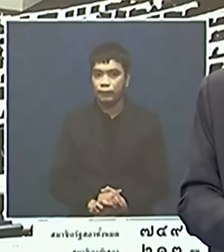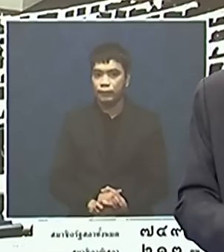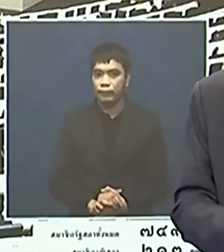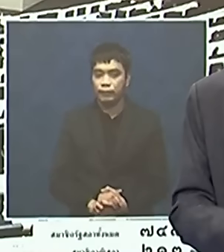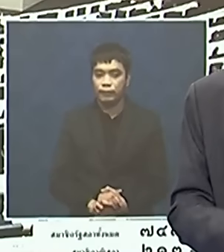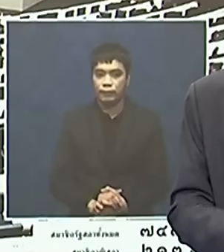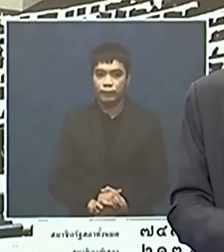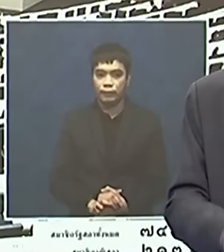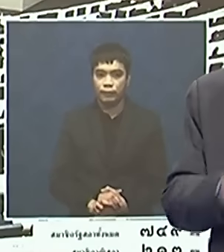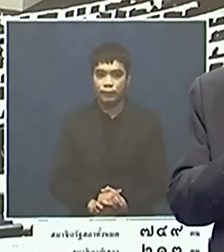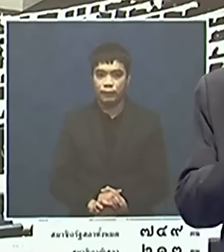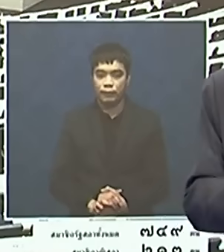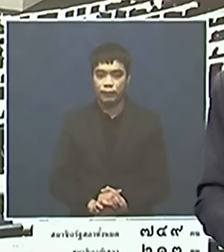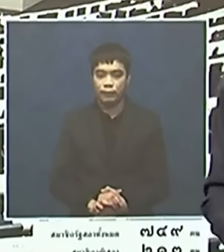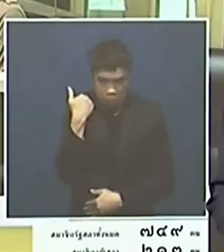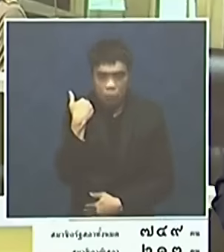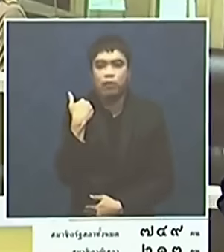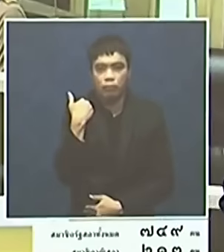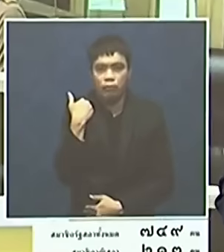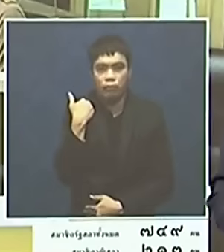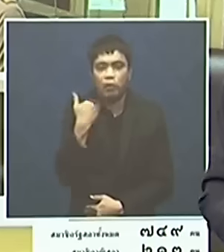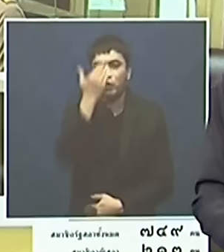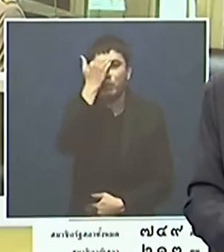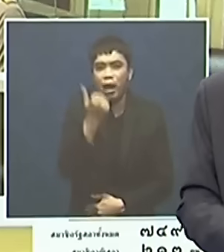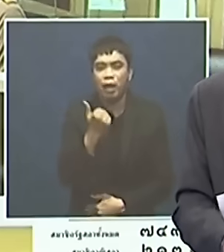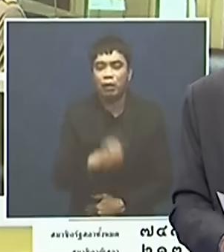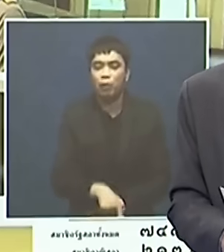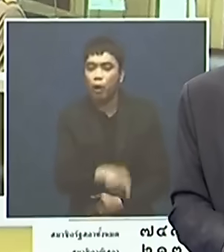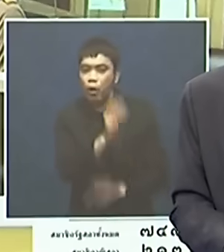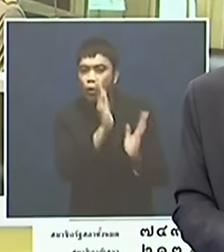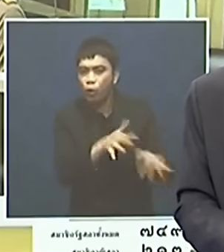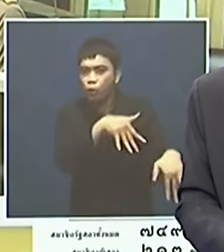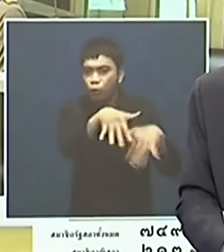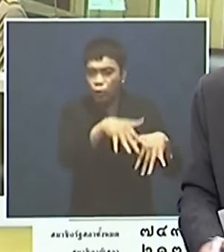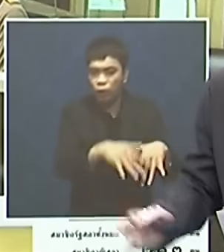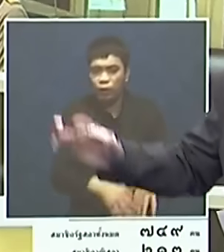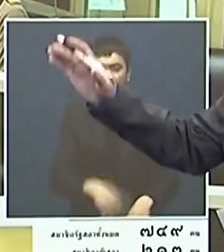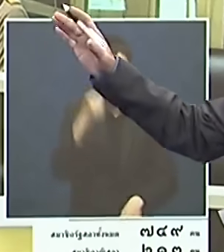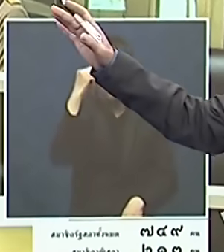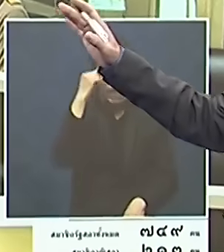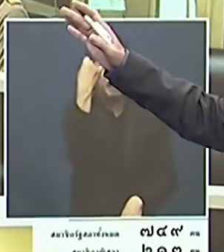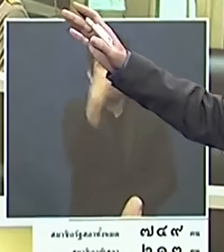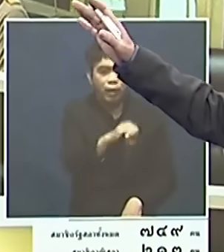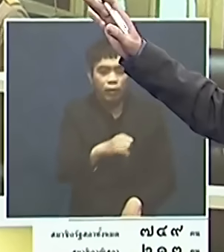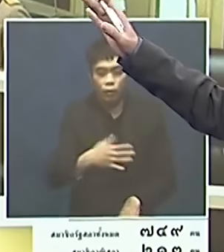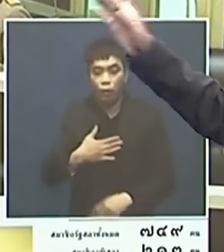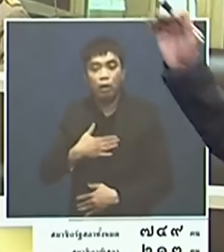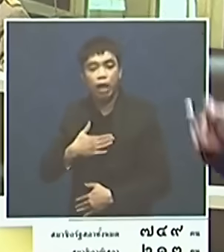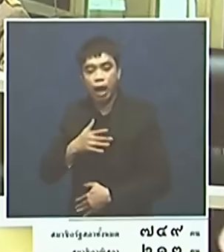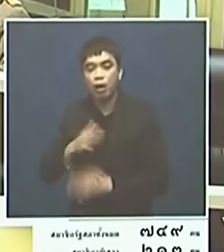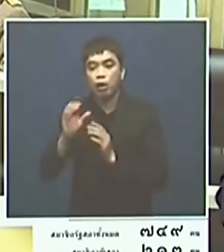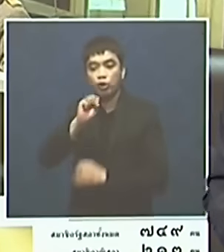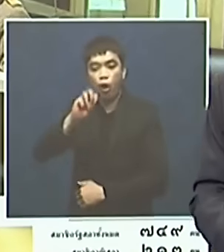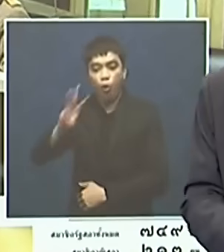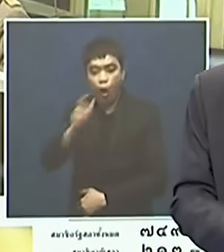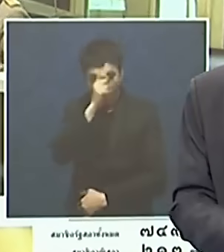และแน่นอนที่สุดกรรมาธิการชุดนี้เคยสร้างความฮือฮาก่อนหน้านี้ครับหลายคนคงจะจำกันได้ครับบอกว่าจะเดินหน้าศึกษาและจะ